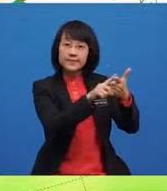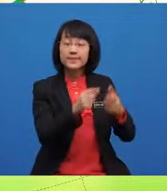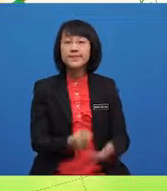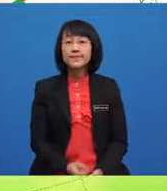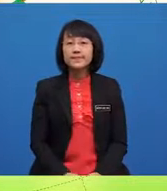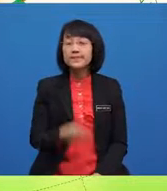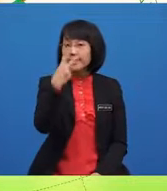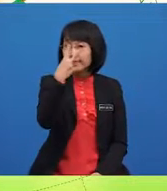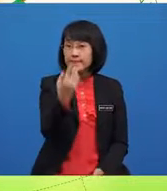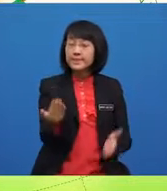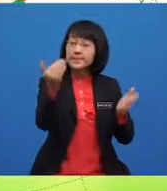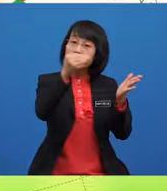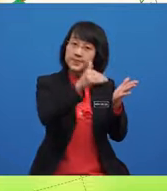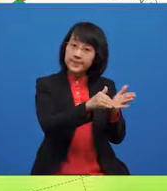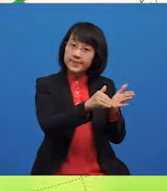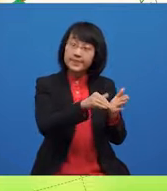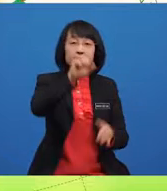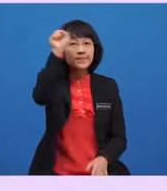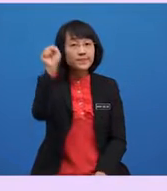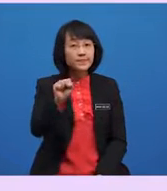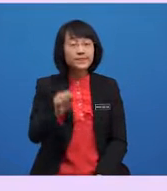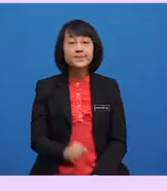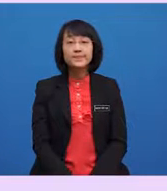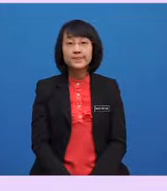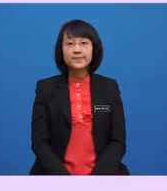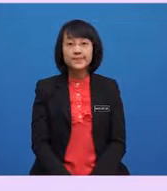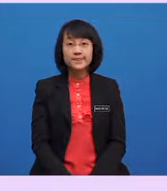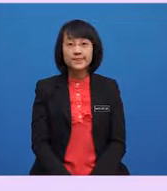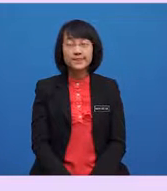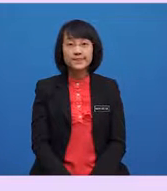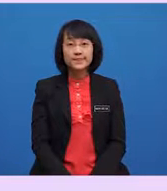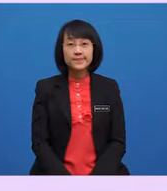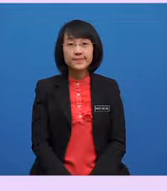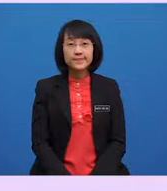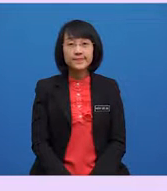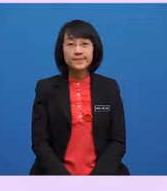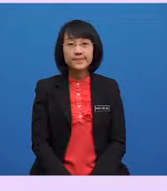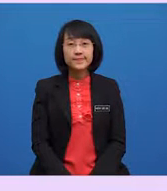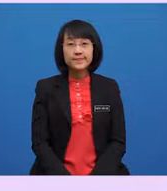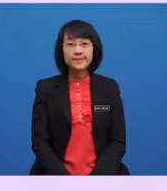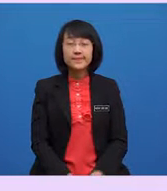lihat semula kepada soalan. Soalan menyatakan